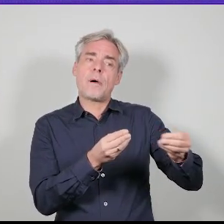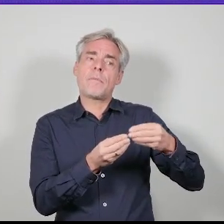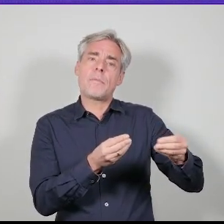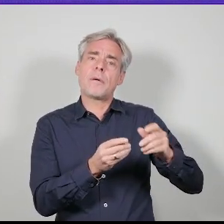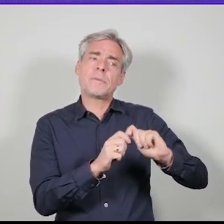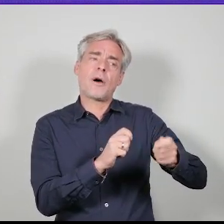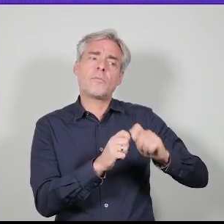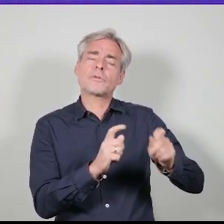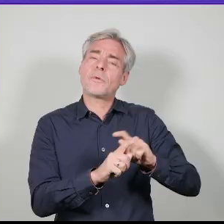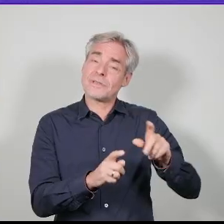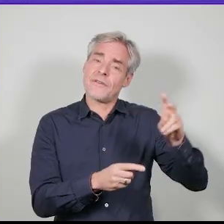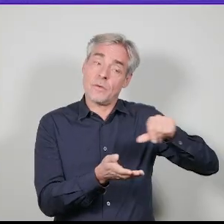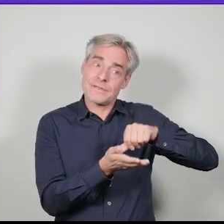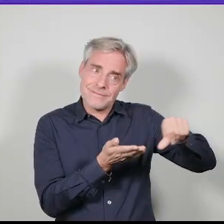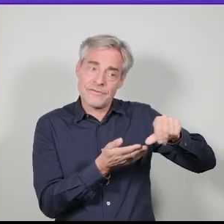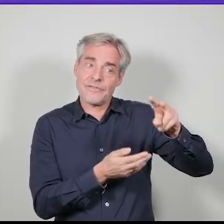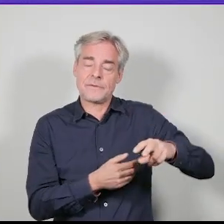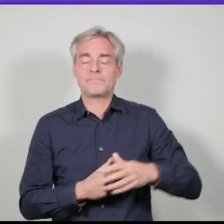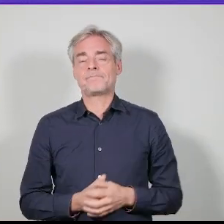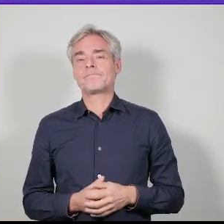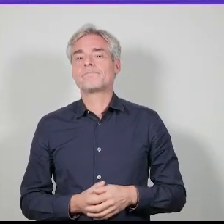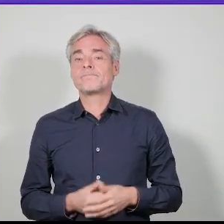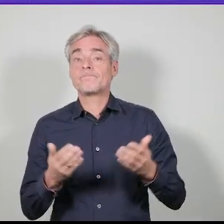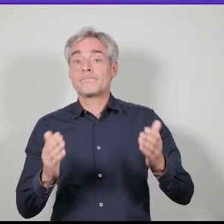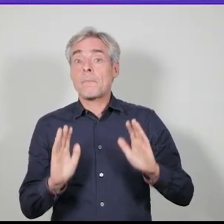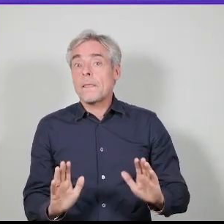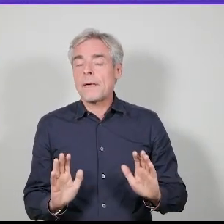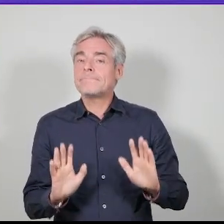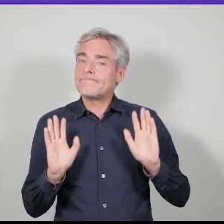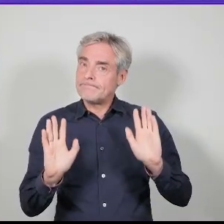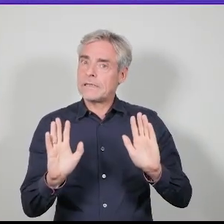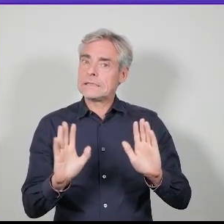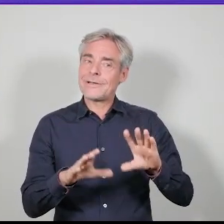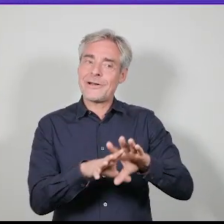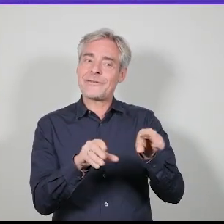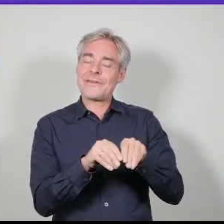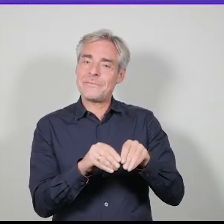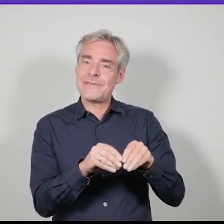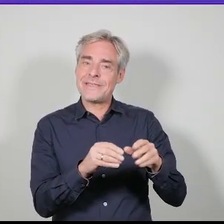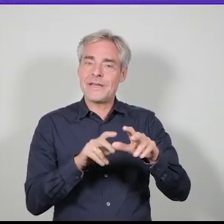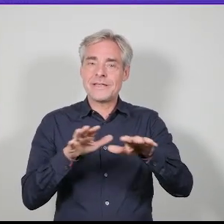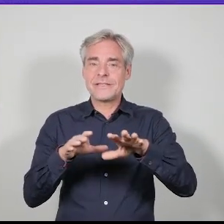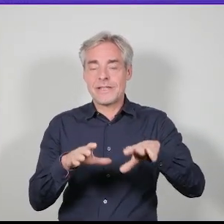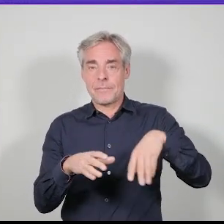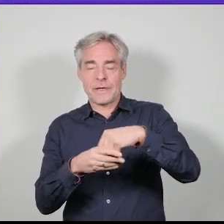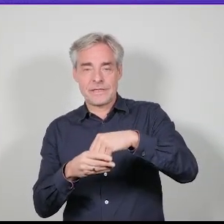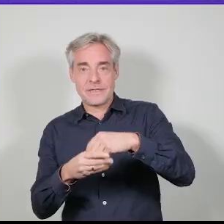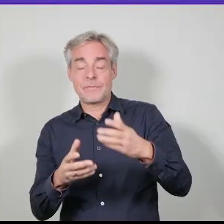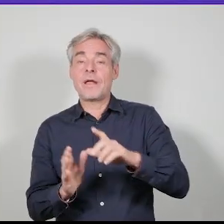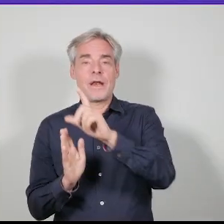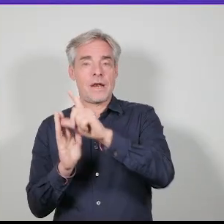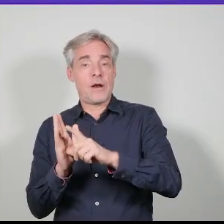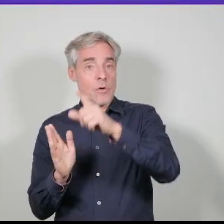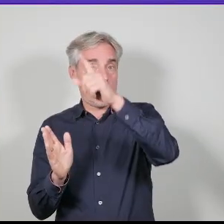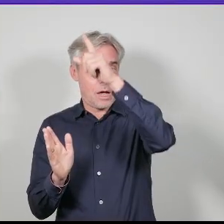que de la véritable rémunération. Mais alors quand les familles entrent dans ce type de dispositif, la loi